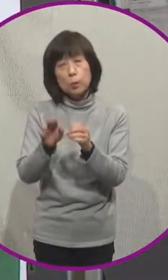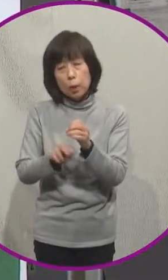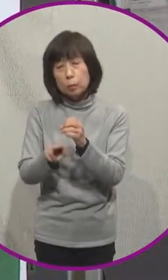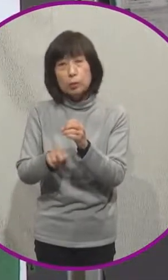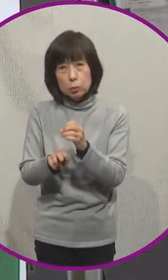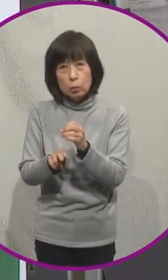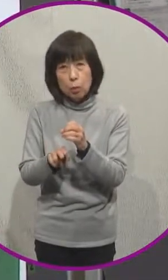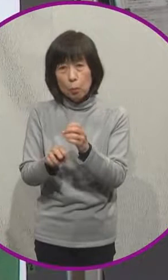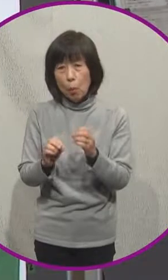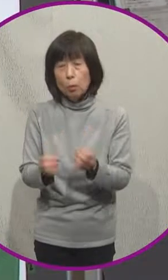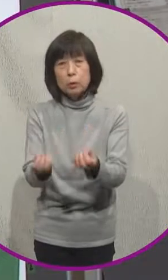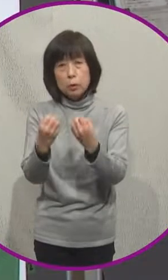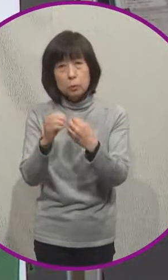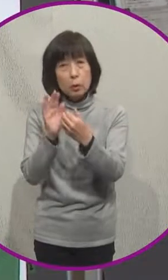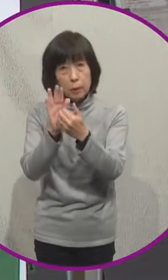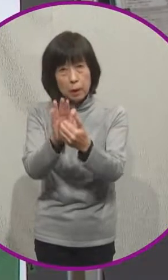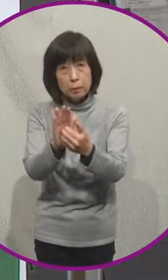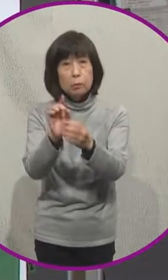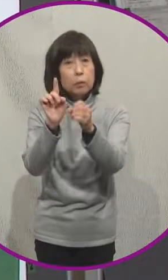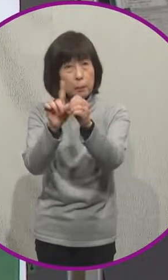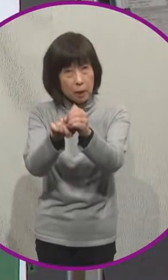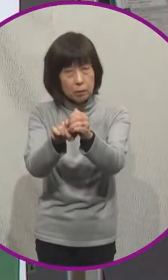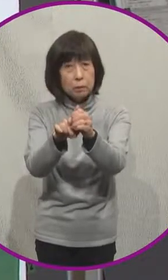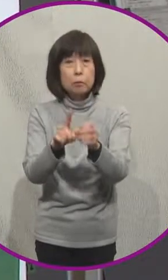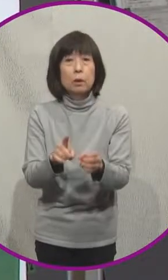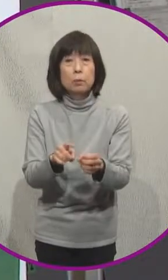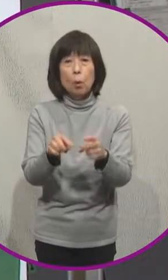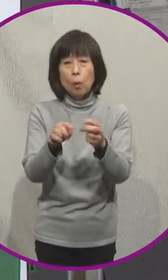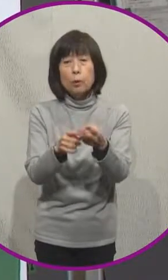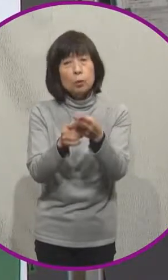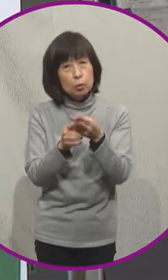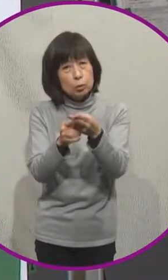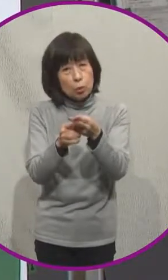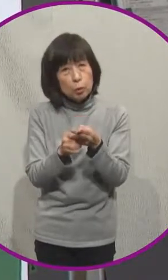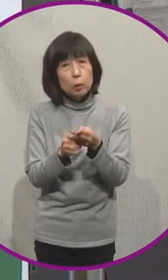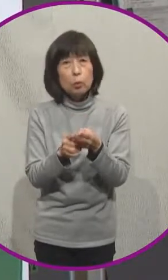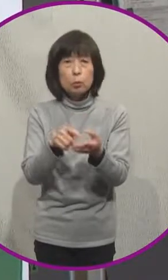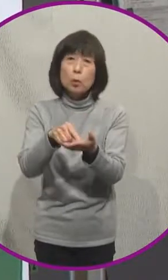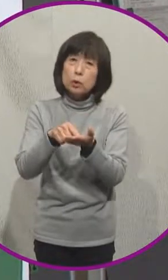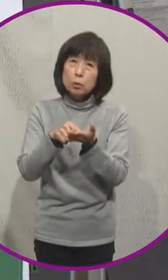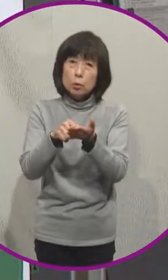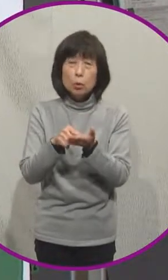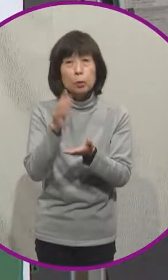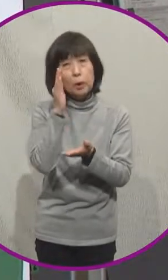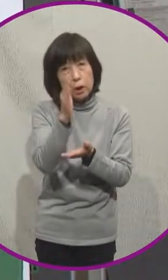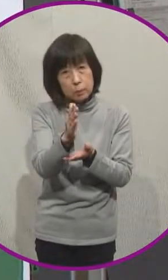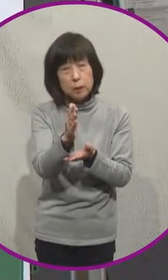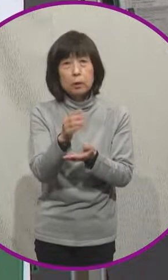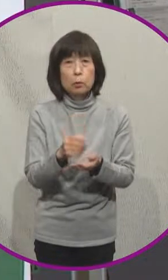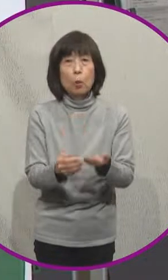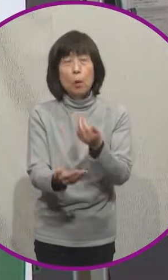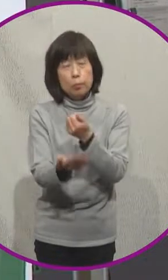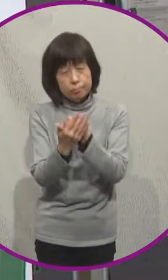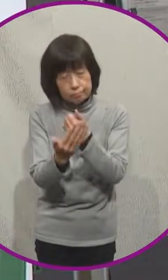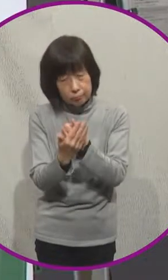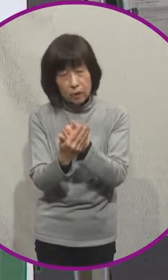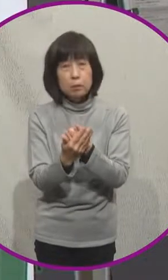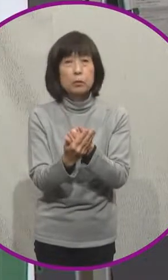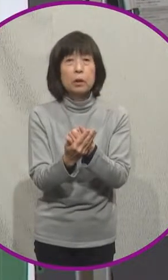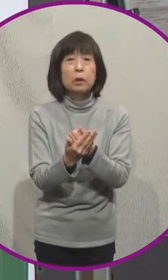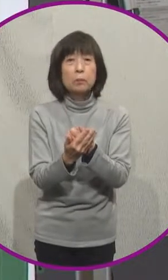申告書の郵送による提出をお願いしたところ多くの人々が郵送での提出にご協力してくださいまし